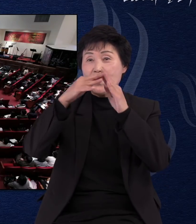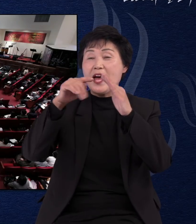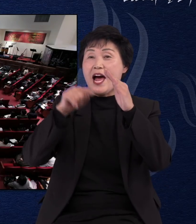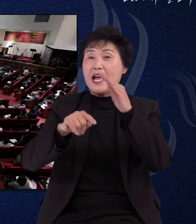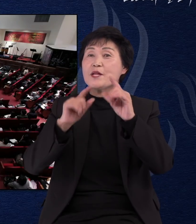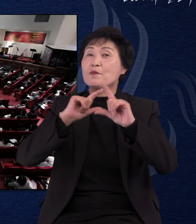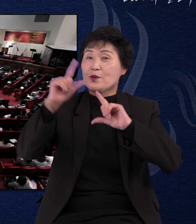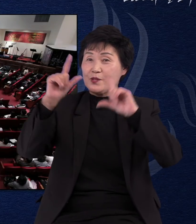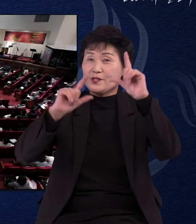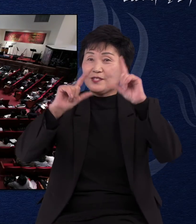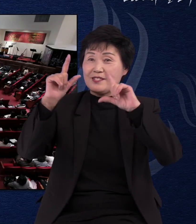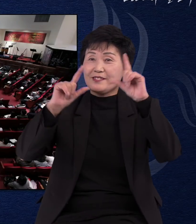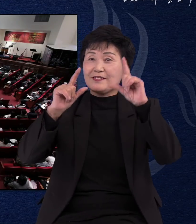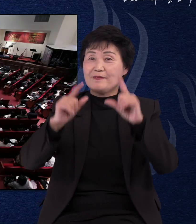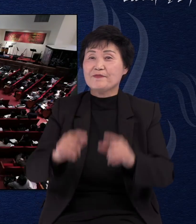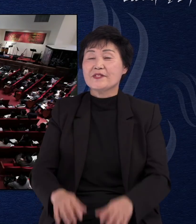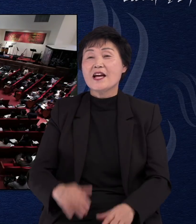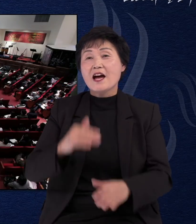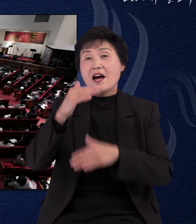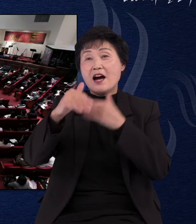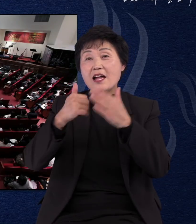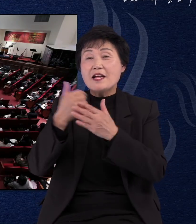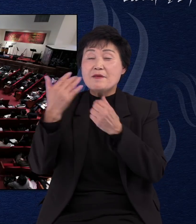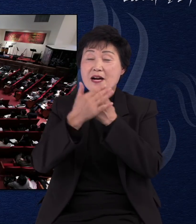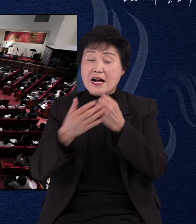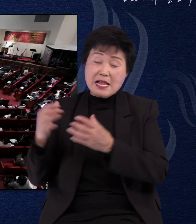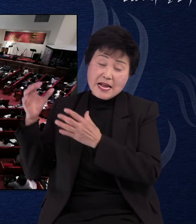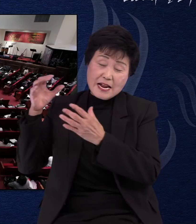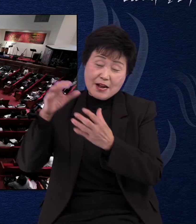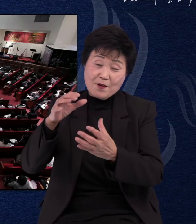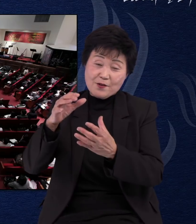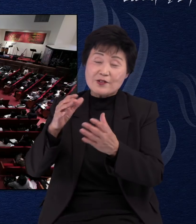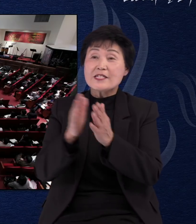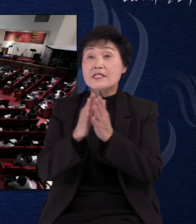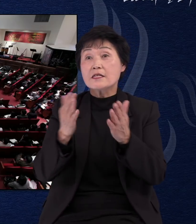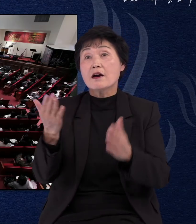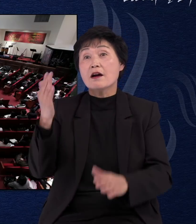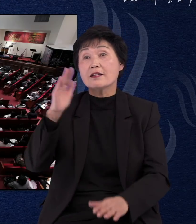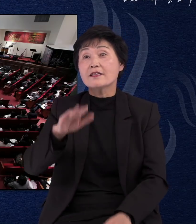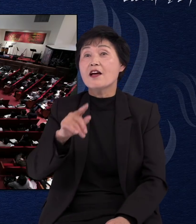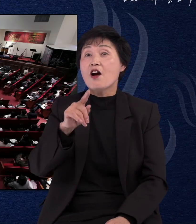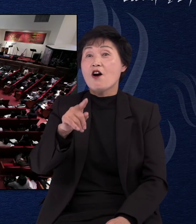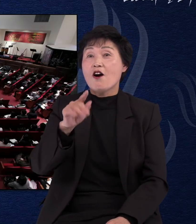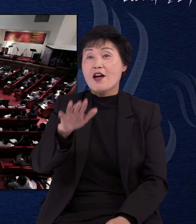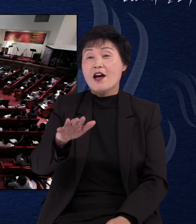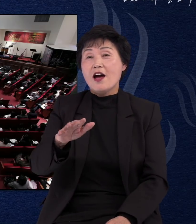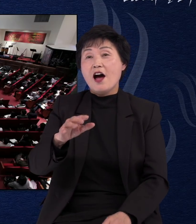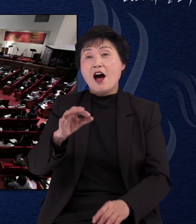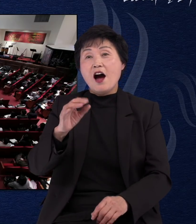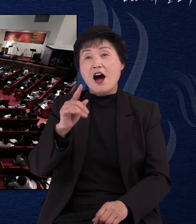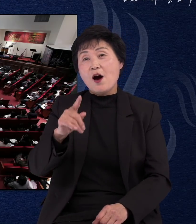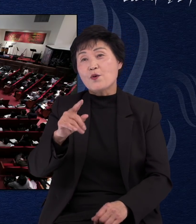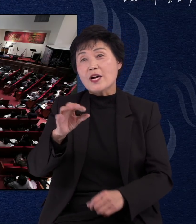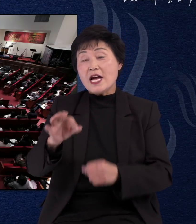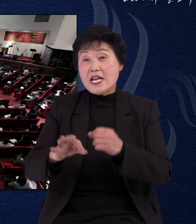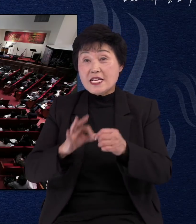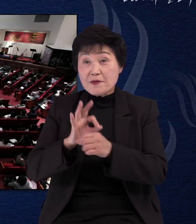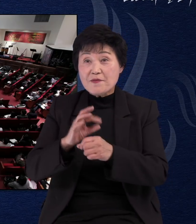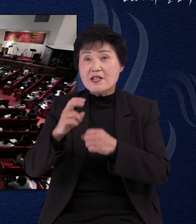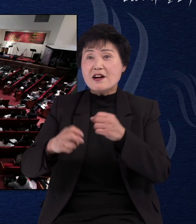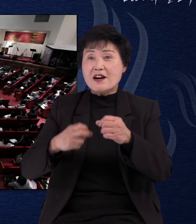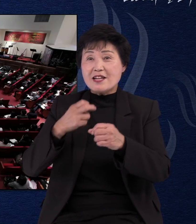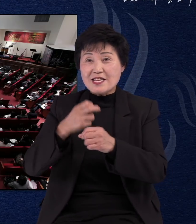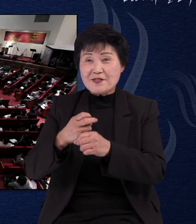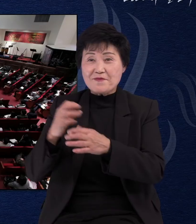하나님께서 이렇게 막 부어주시는데 우리가 저기에 들어가서 정말 우리가 10년 있으십시다 20년 있으십시다